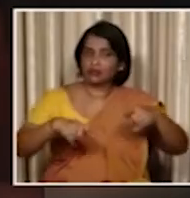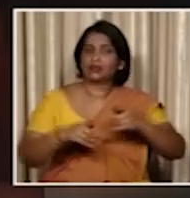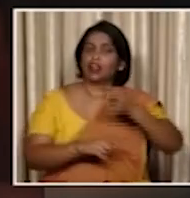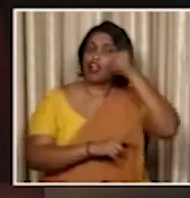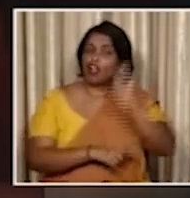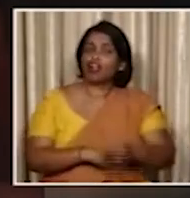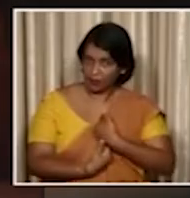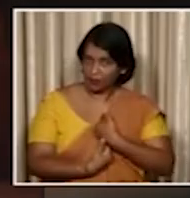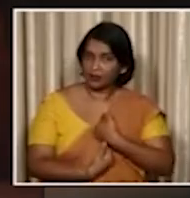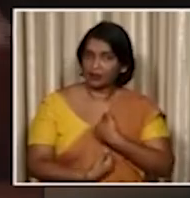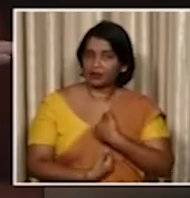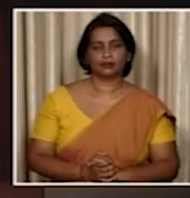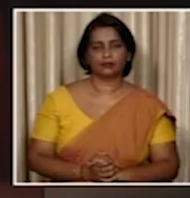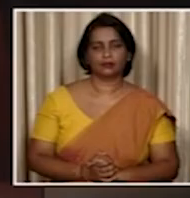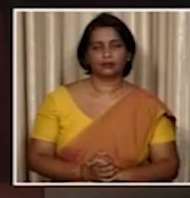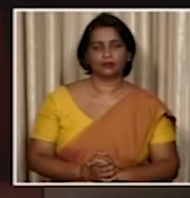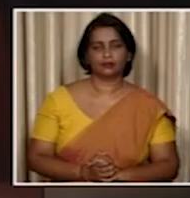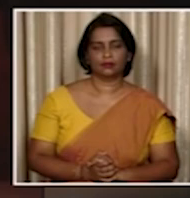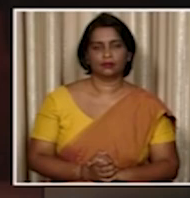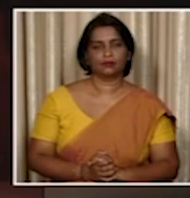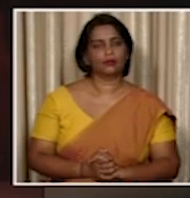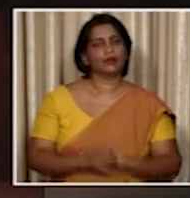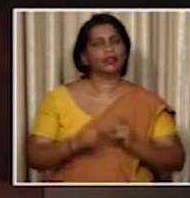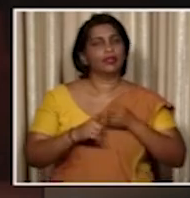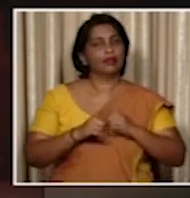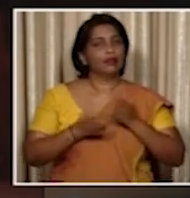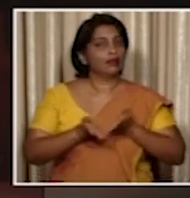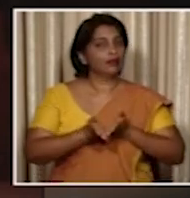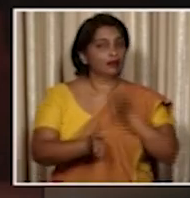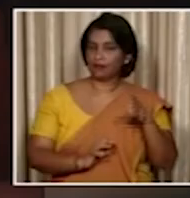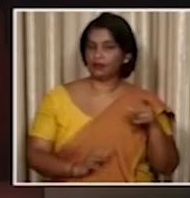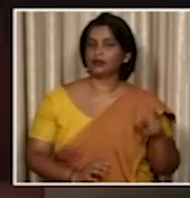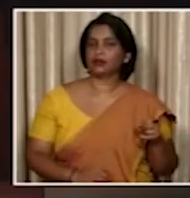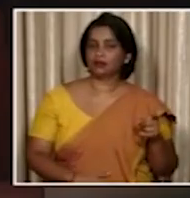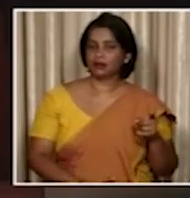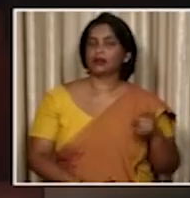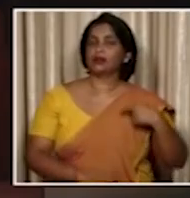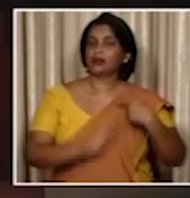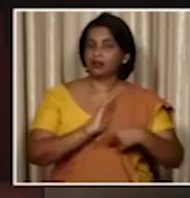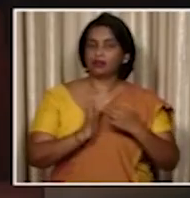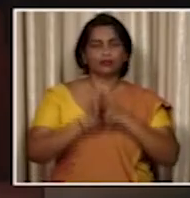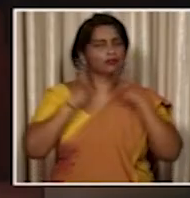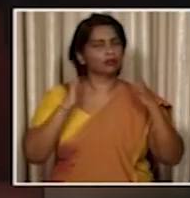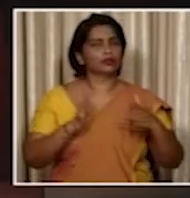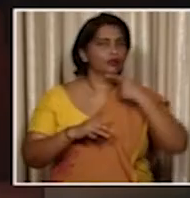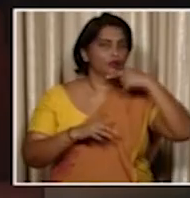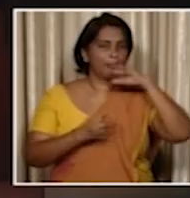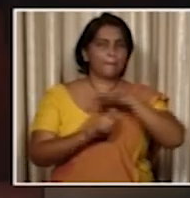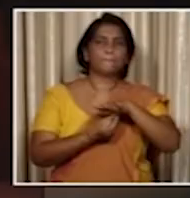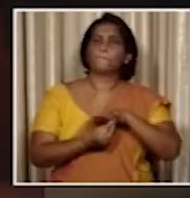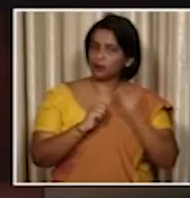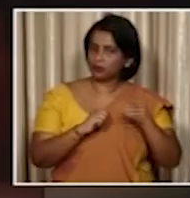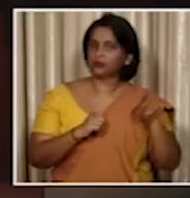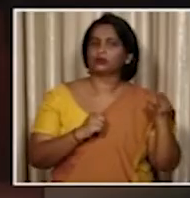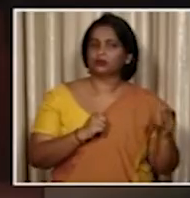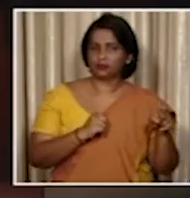අනුමැතිය දුන්නේ අපිද නෑනේ. එක්ස්ප්‍රෙස් පර්ල් නෞකාව ගිනිබත් වීම නිසා මෙරට අතිවිශාල සමුද්‍රීය පාරිසරික හානියක්